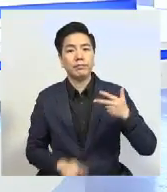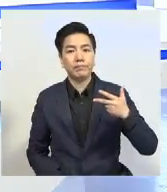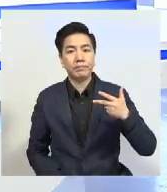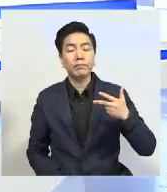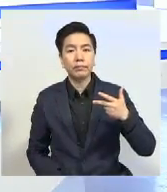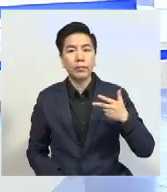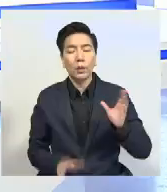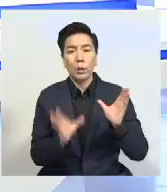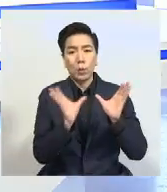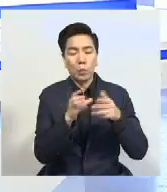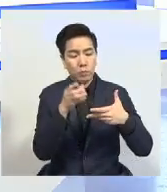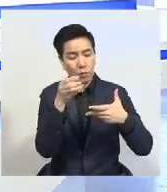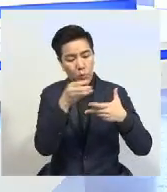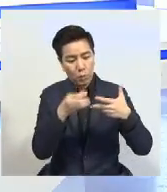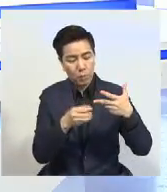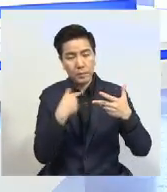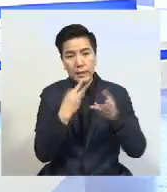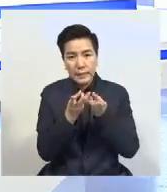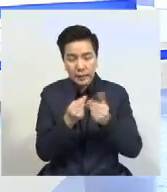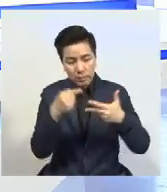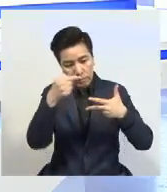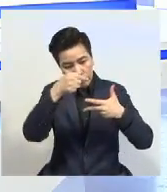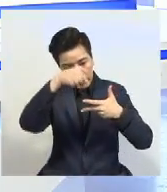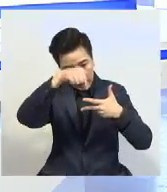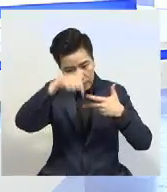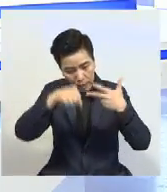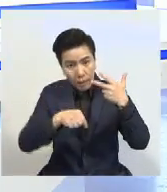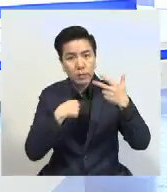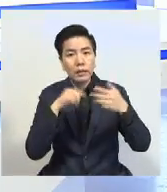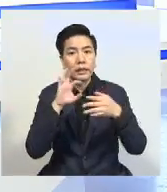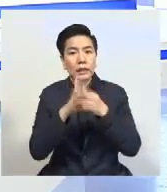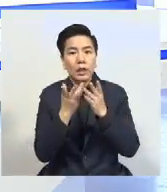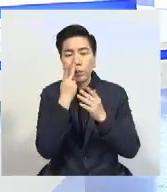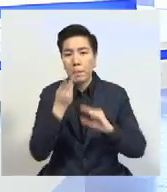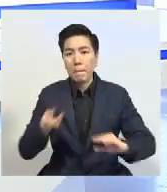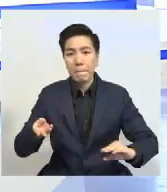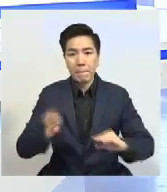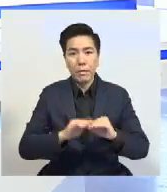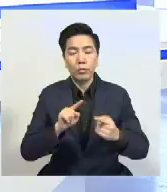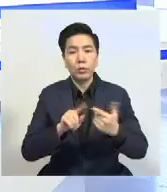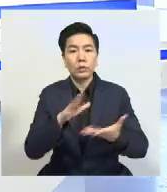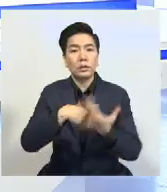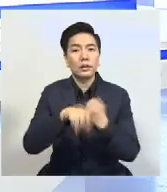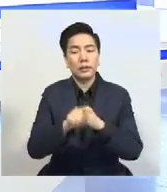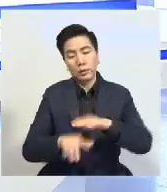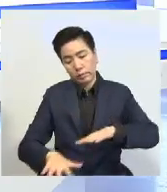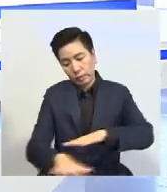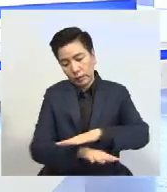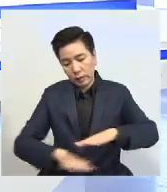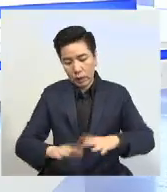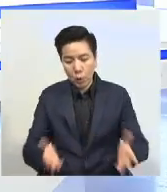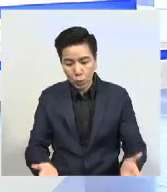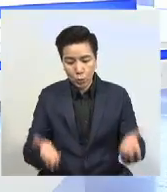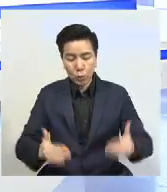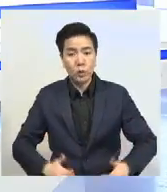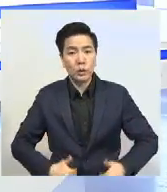ะในแต่ละชุดเนี่ยก็จะมีโครงการย่อยๆลงไปซึ่งรอบนี้เนี่ยก็จะเน้นไปที่การเพิ่มความเข้มแข็งให้กับเศรษฐกิจฐานรากและยกระ